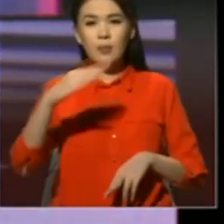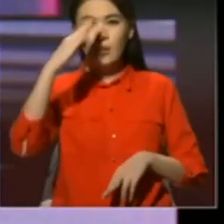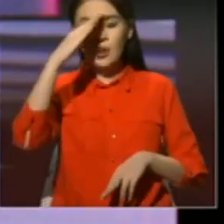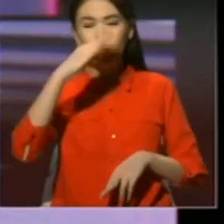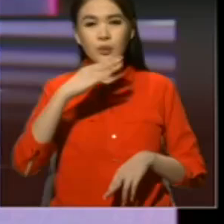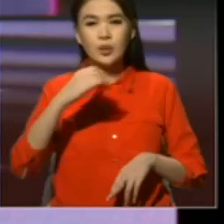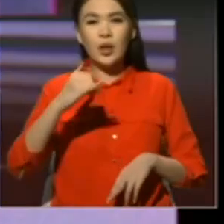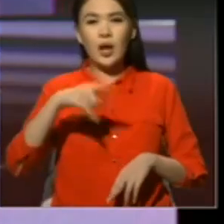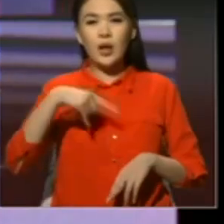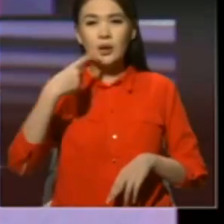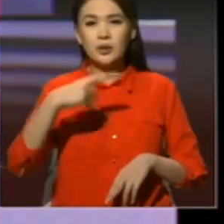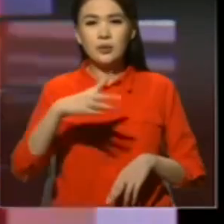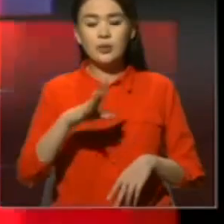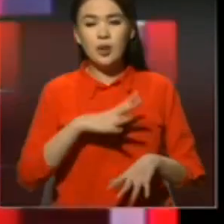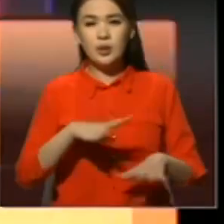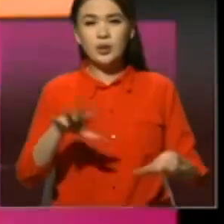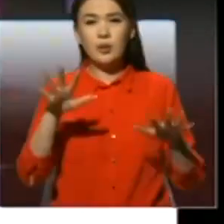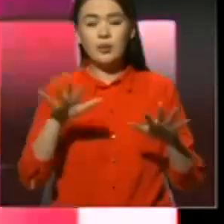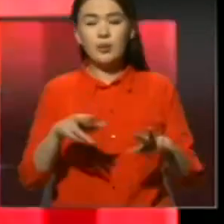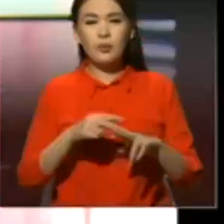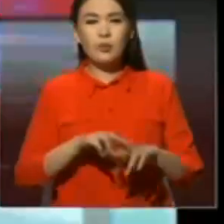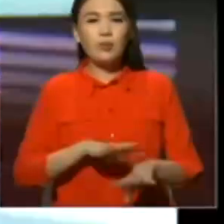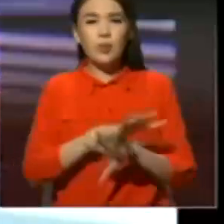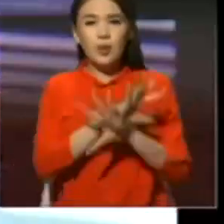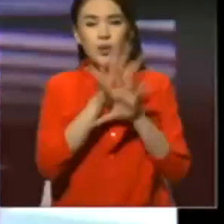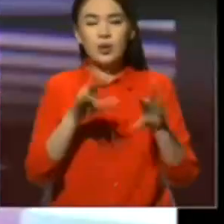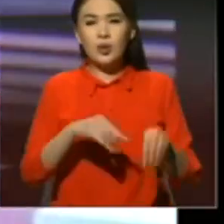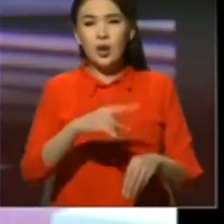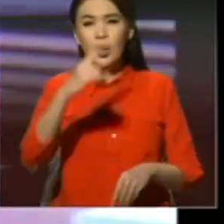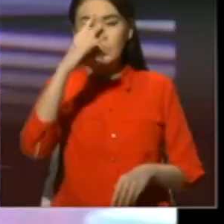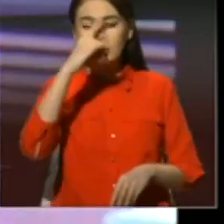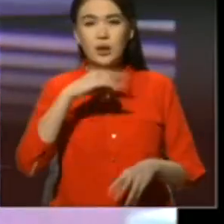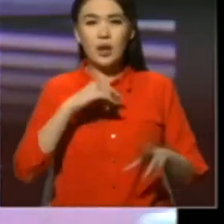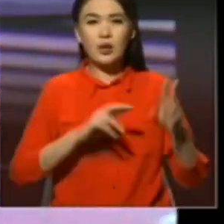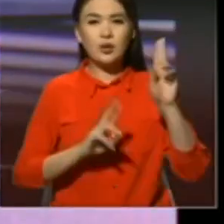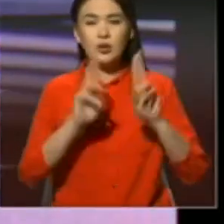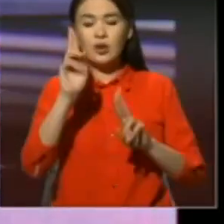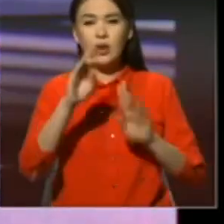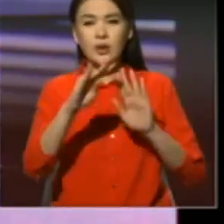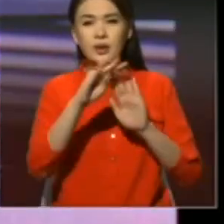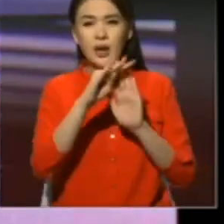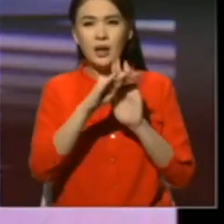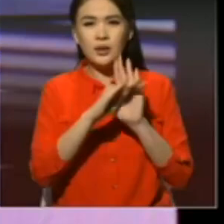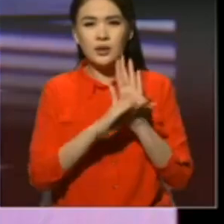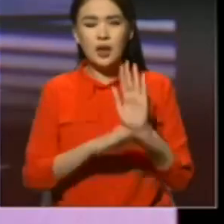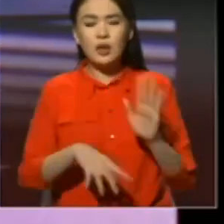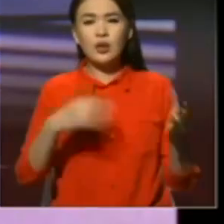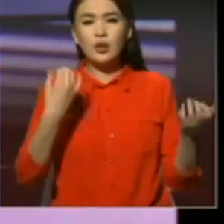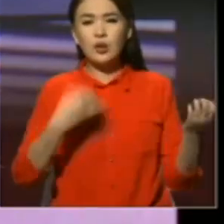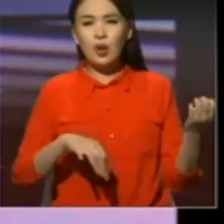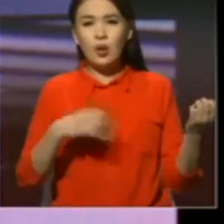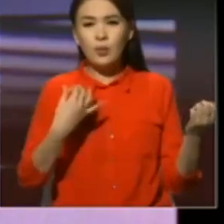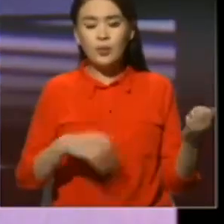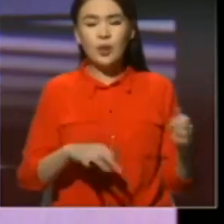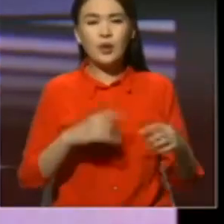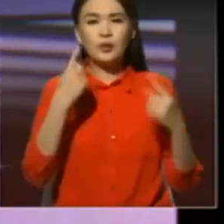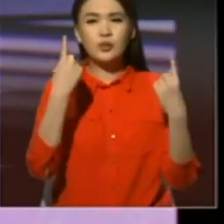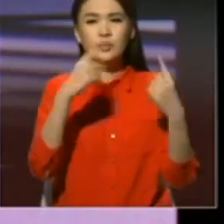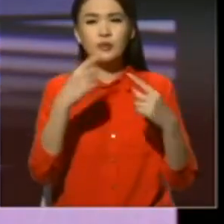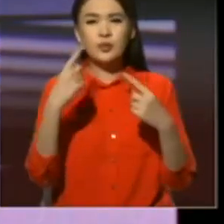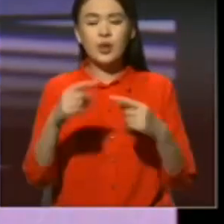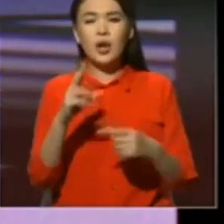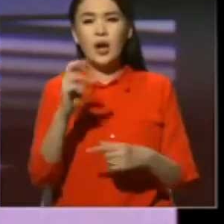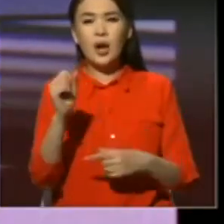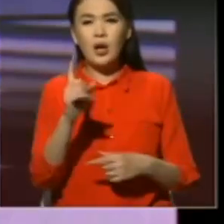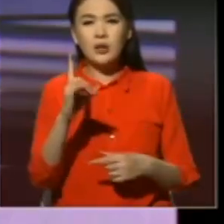айтып, әкеміз осы жерден бүкіл қазақтың салт-дәстүрдегі бүкіл домбырасы бар, басқа бар,